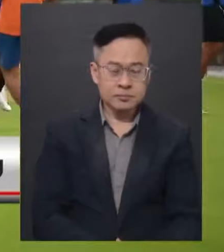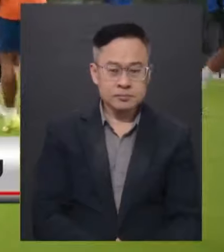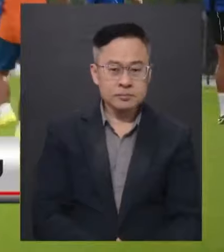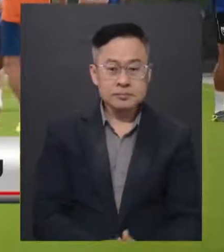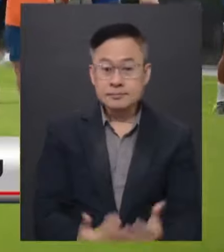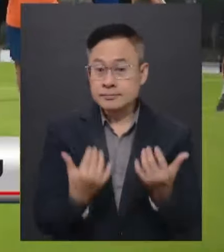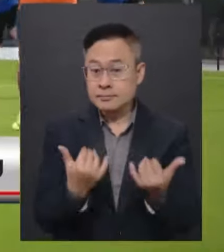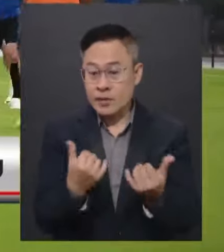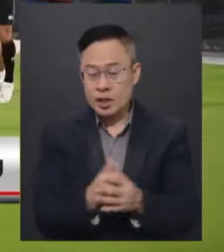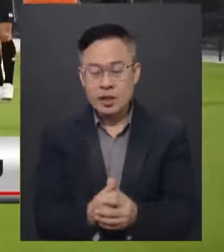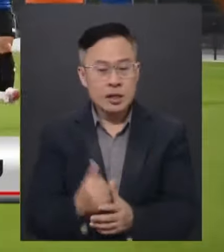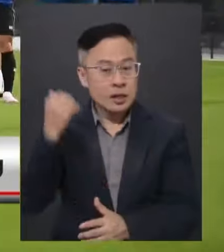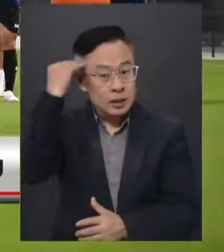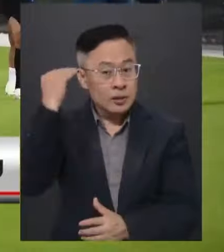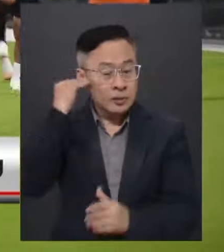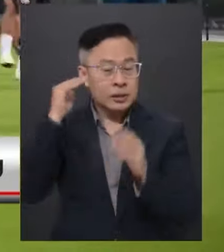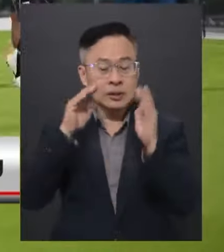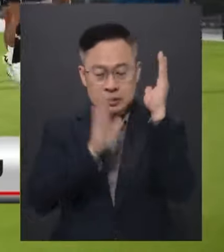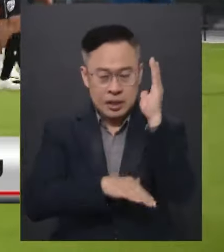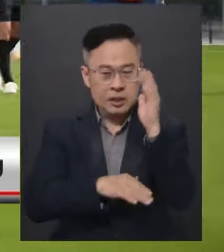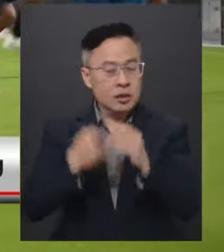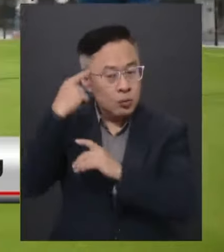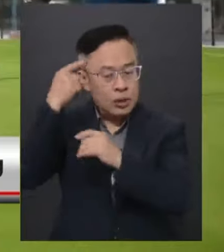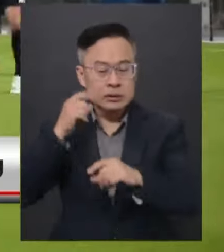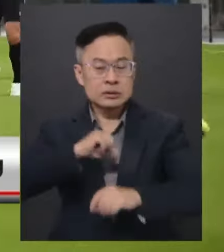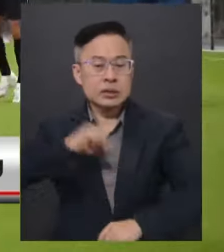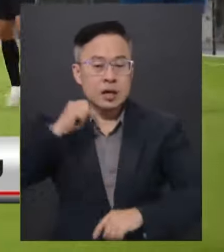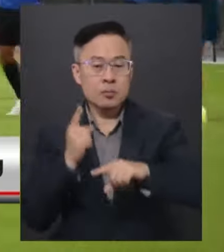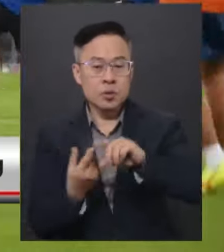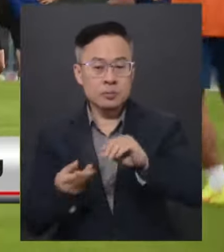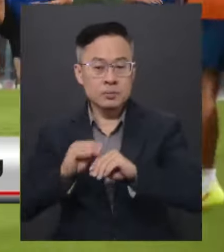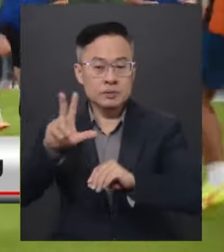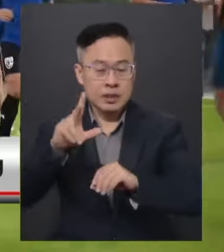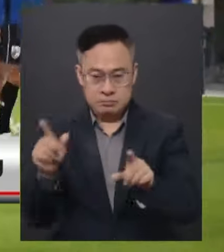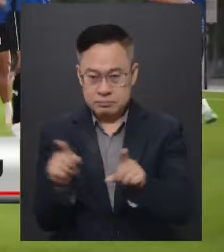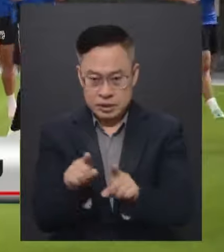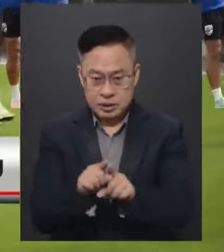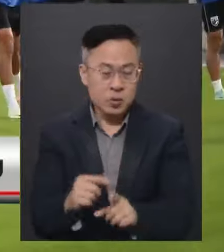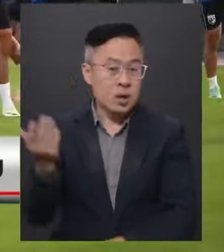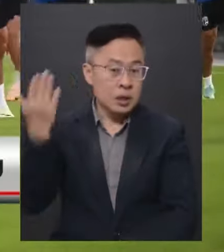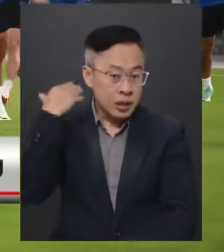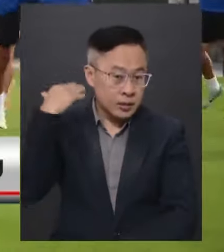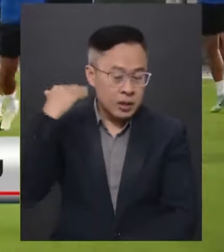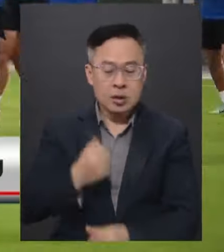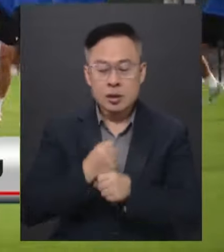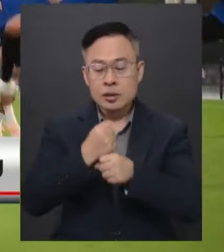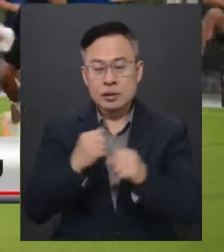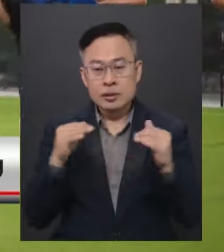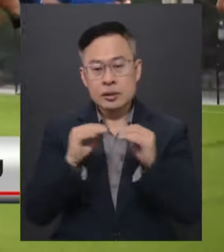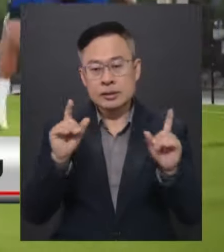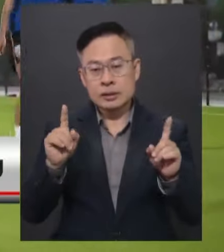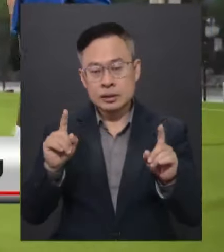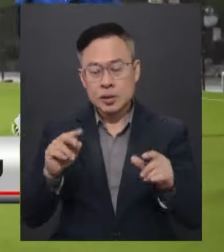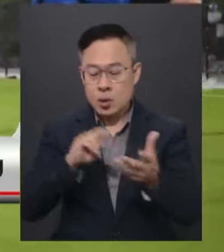ครั้งนี้ของเกาหลีใต้เนี่ยเขาต้องมาหวัง 3แต้มอยู่แล้วแน่ๆแหละเพราะว่าอถ้าพูดตามตรงก็คือนัดที่เกาหลีใต้เปิดบ้านเสมอกับเราเ้าเสมอ